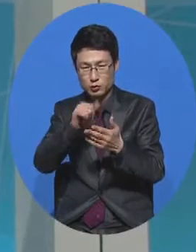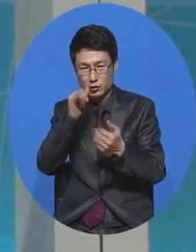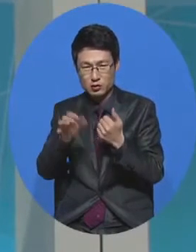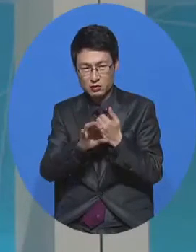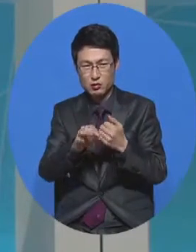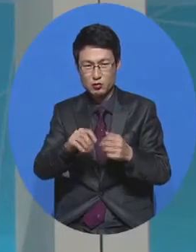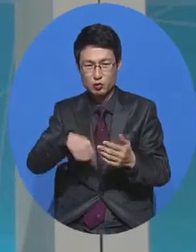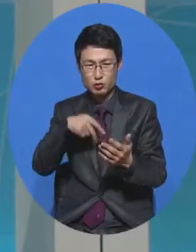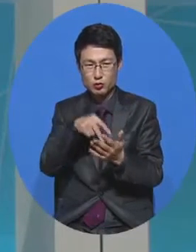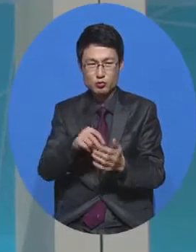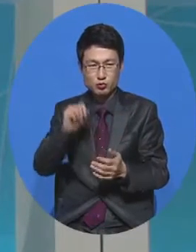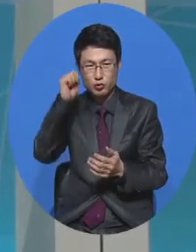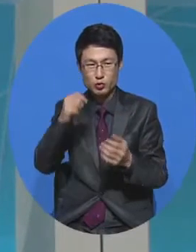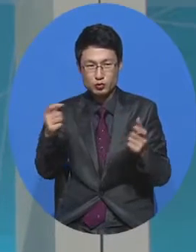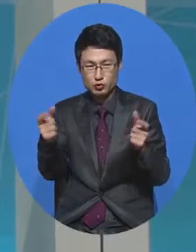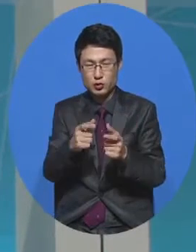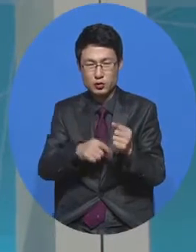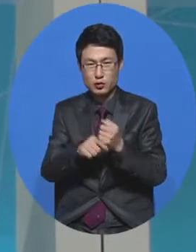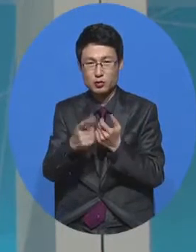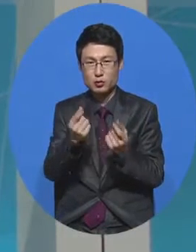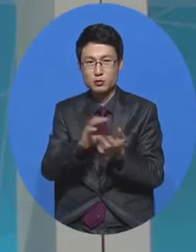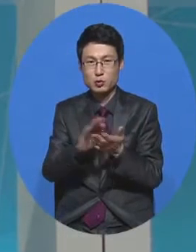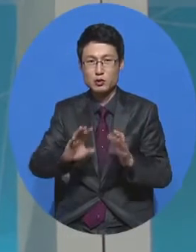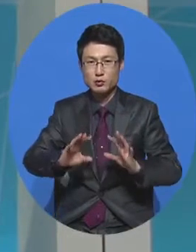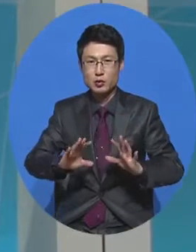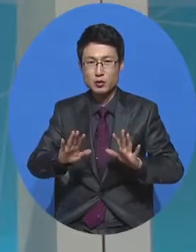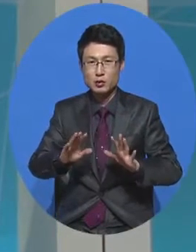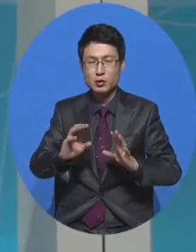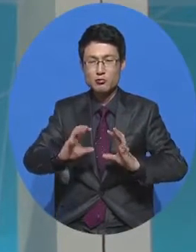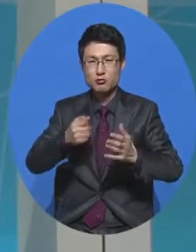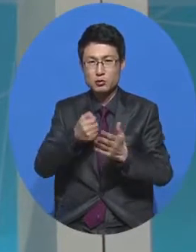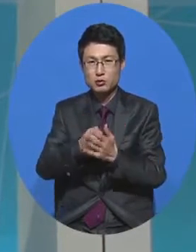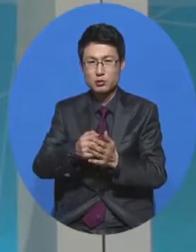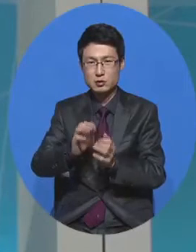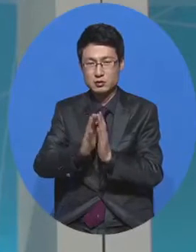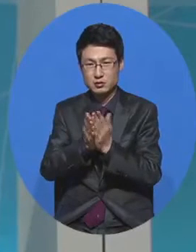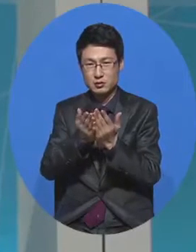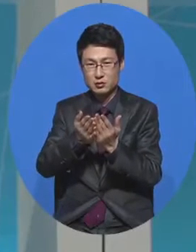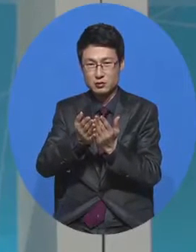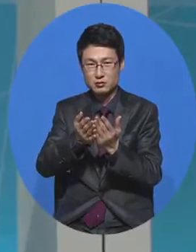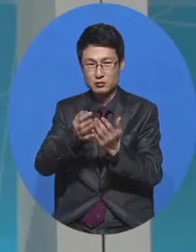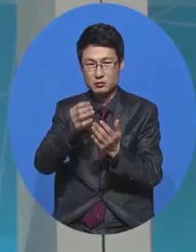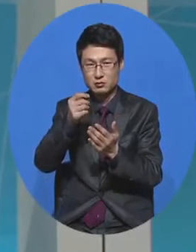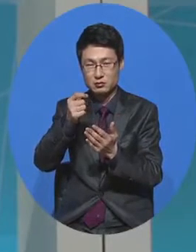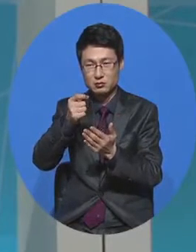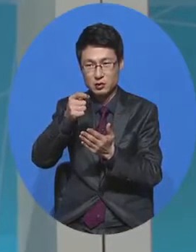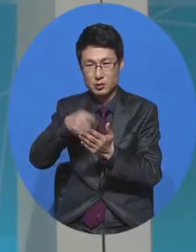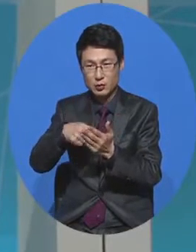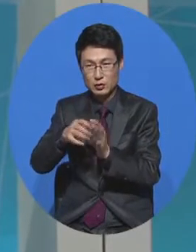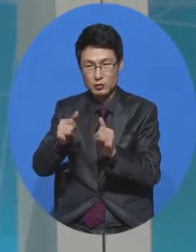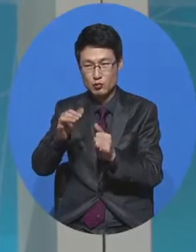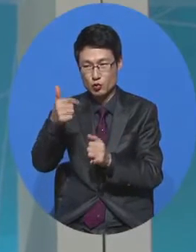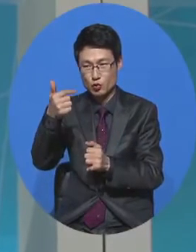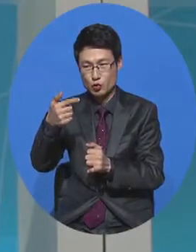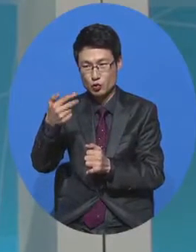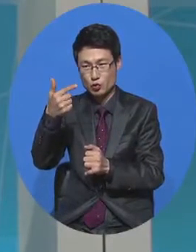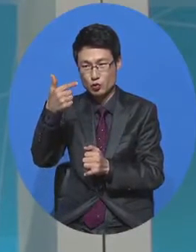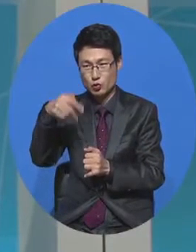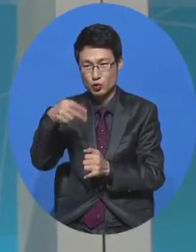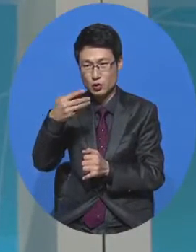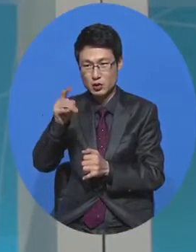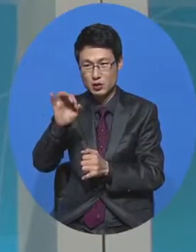뜻이 거든요 니 어 이번 국정교과서 의 그 를 집필했던 뉴라이트 사람들의 마지막